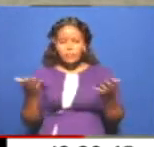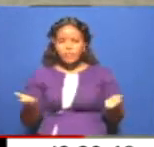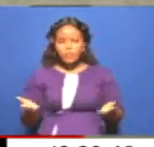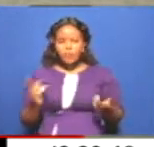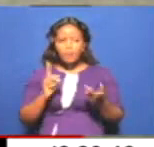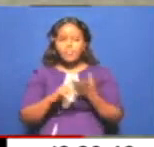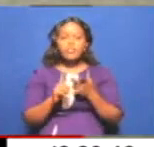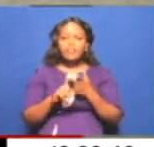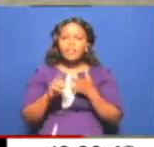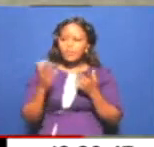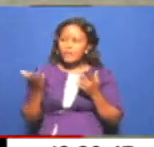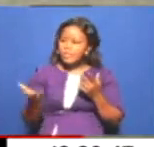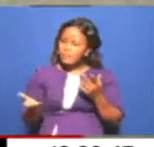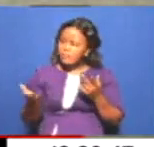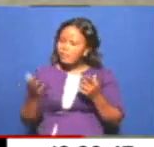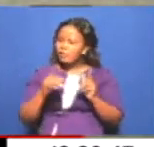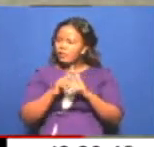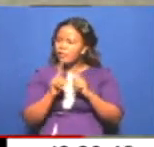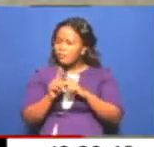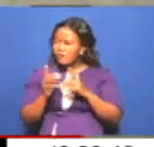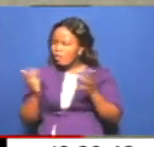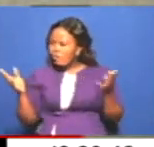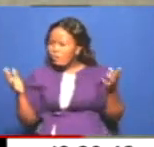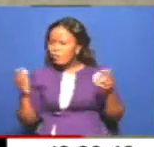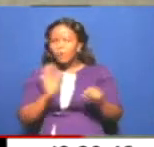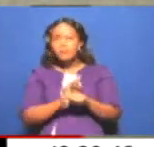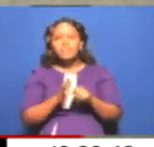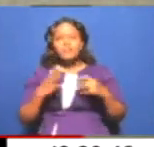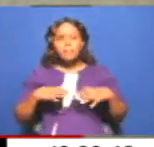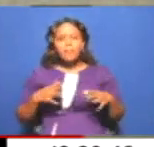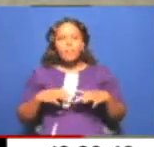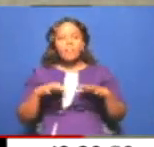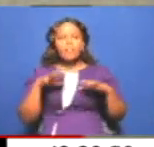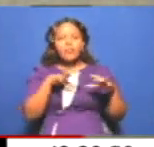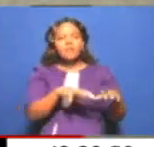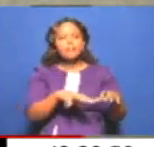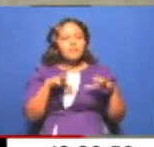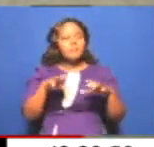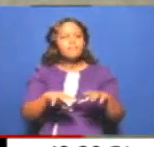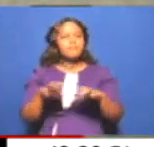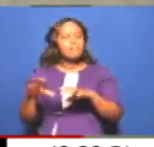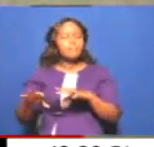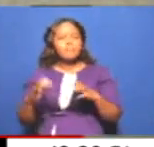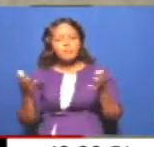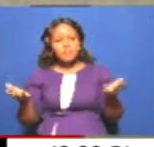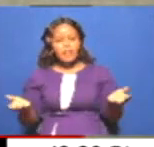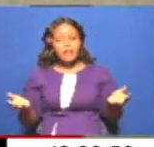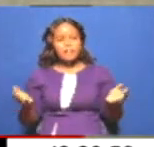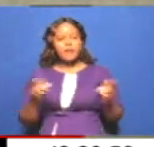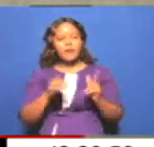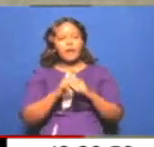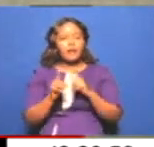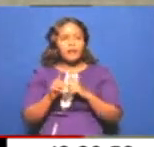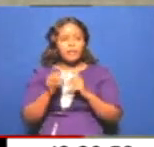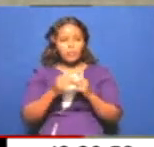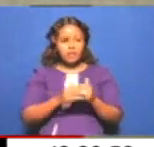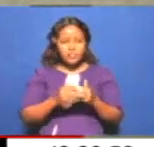sulutisha watu kukua kwenye kuumia, na nyakati zingine watu